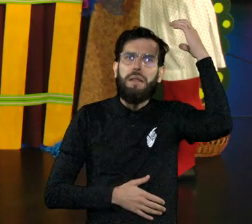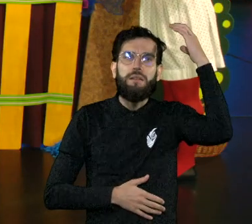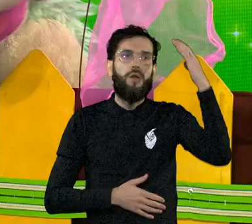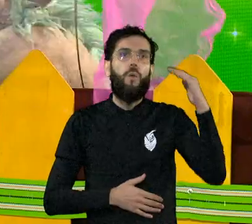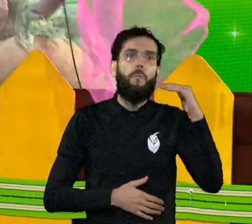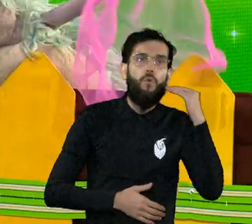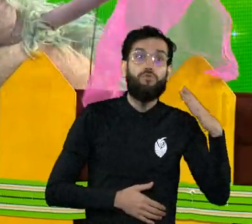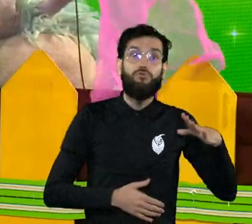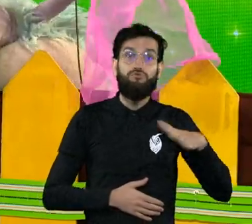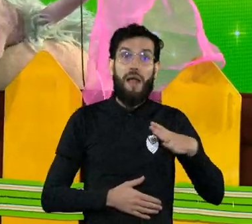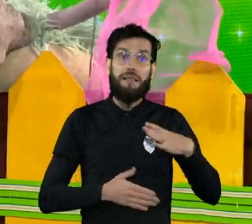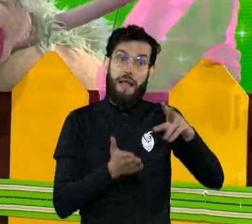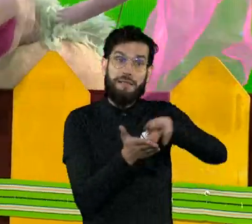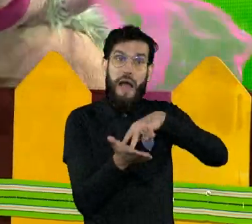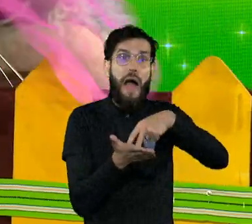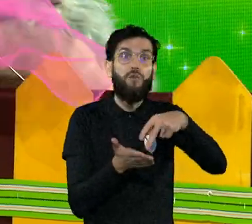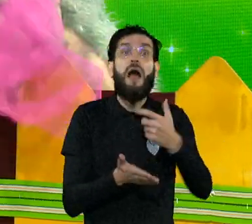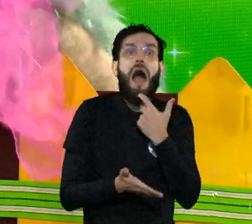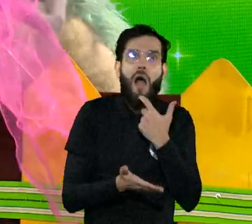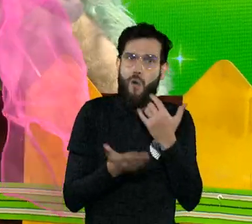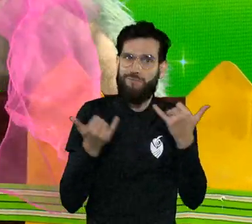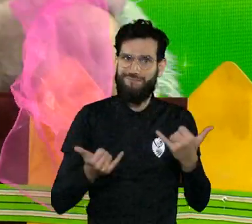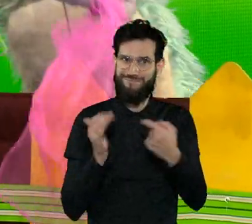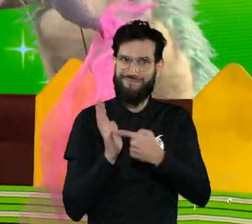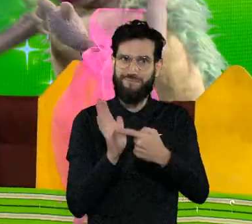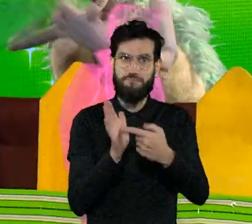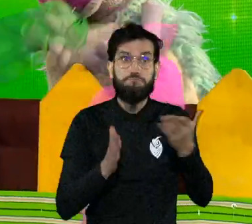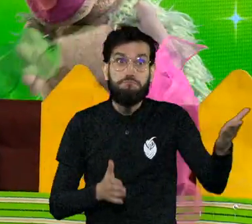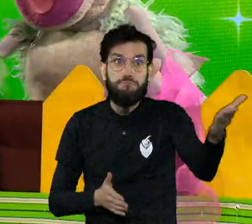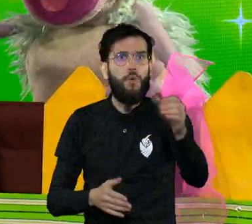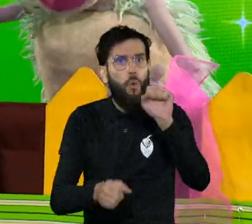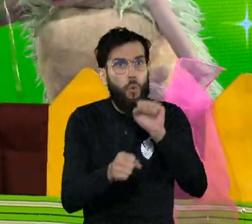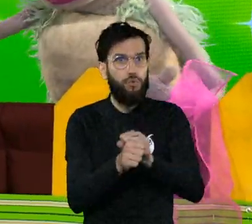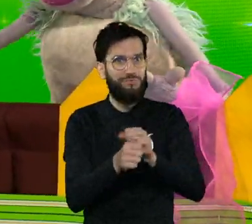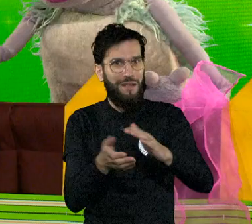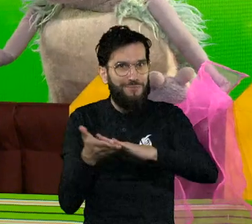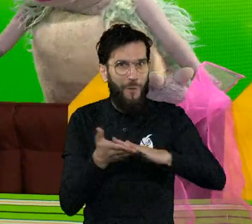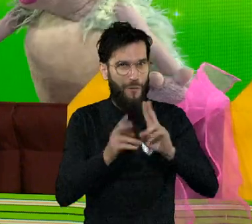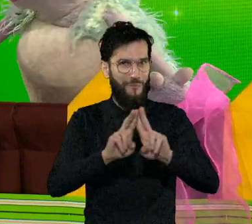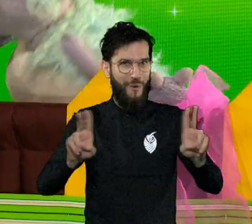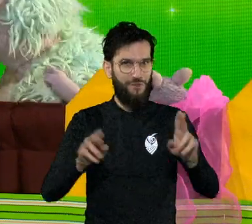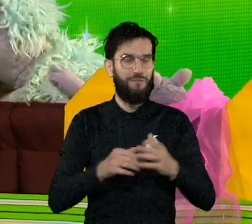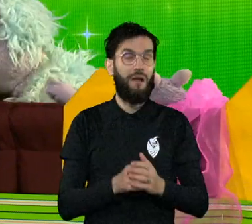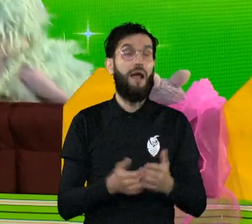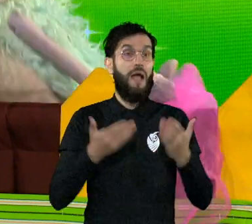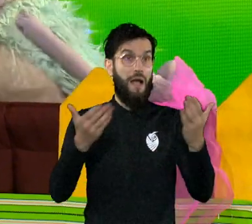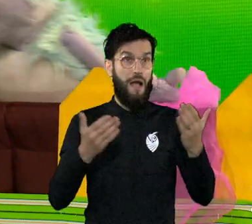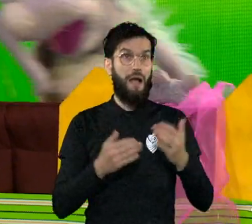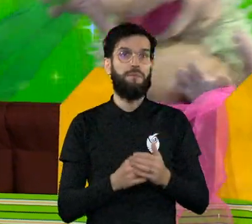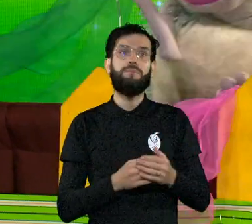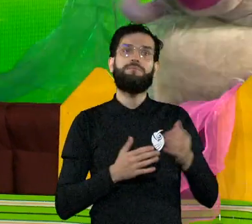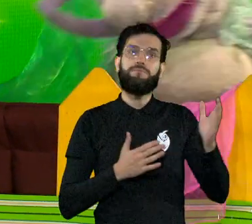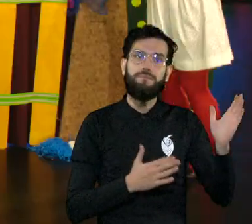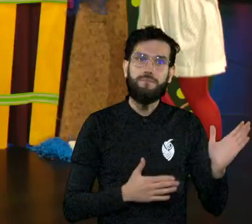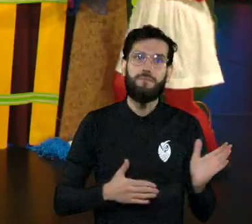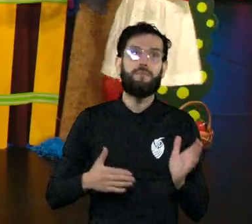tancujú. Murko, smiem prosiť? Kamoši, kľudne sa k nám pridajte. Tak, poď, Murko. A raz, a